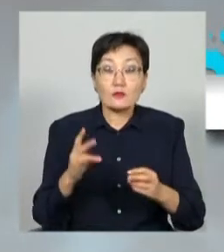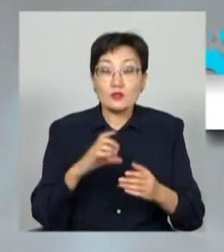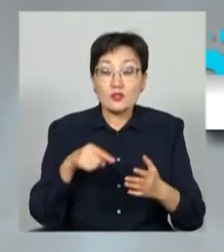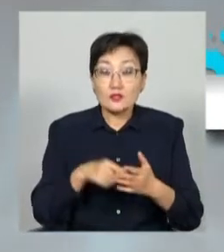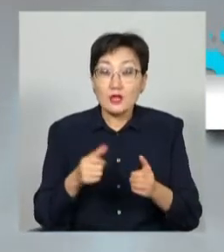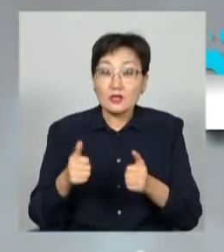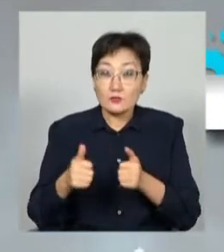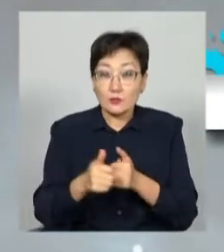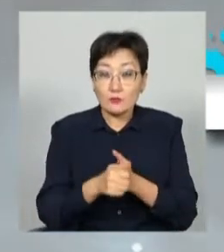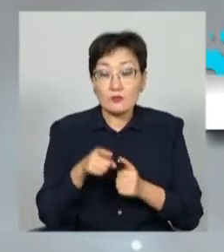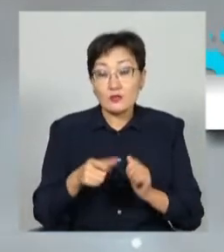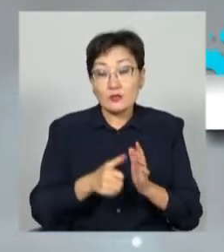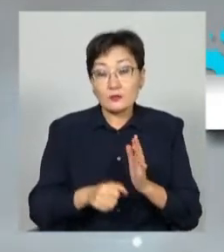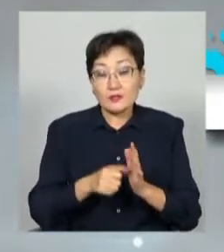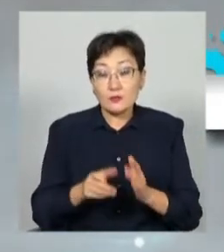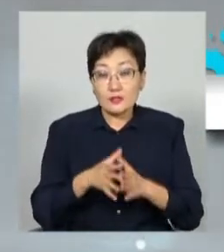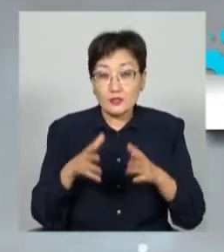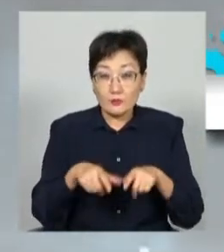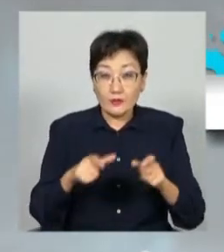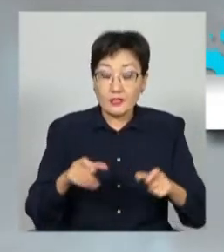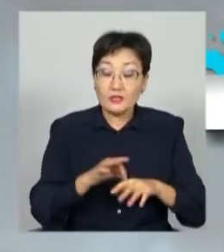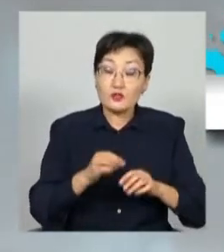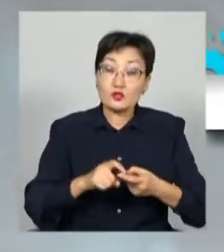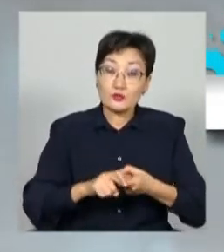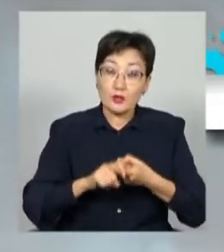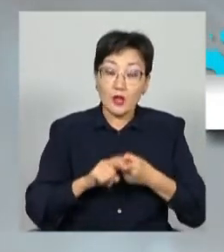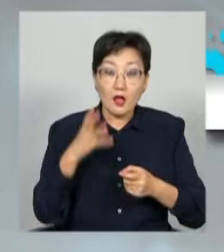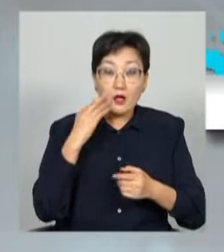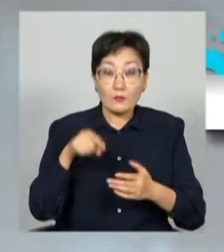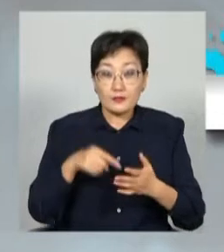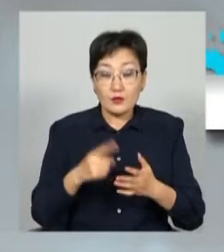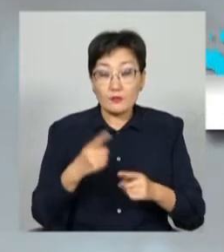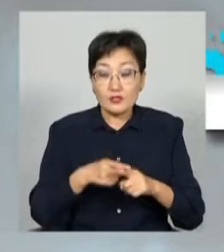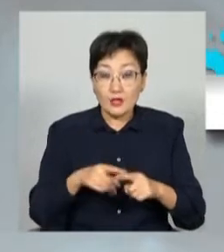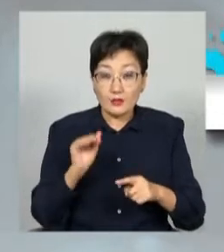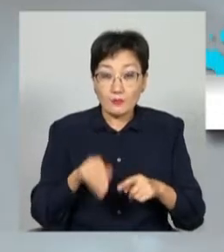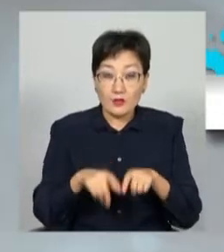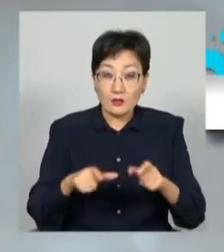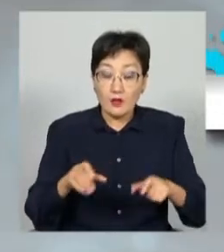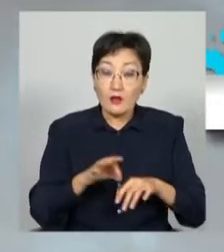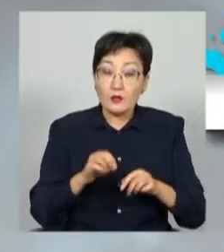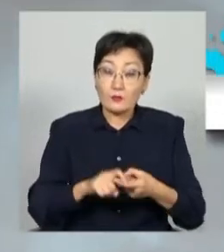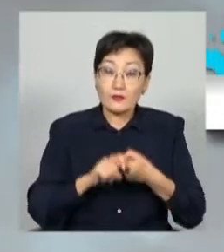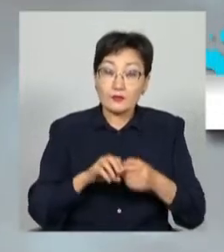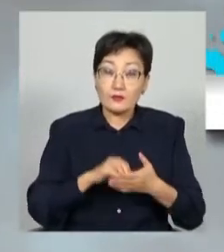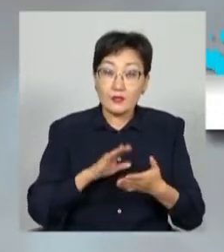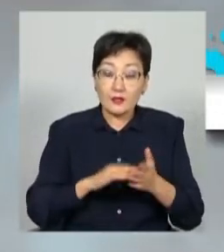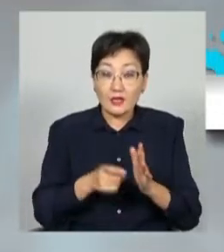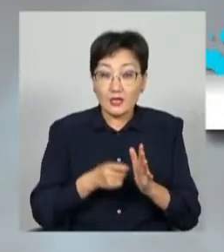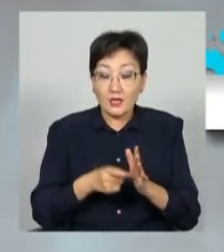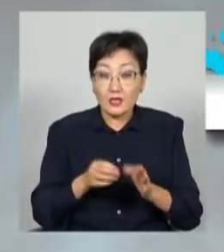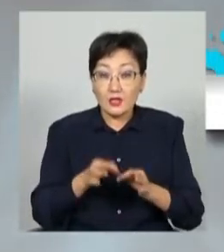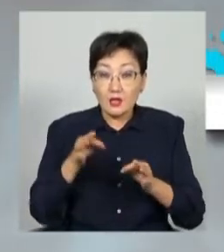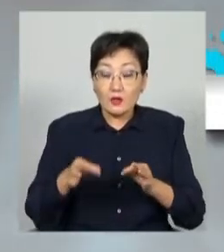тұр. Мұнда 1600-ден астам адам індет жұқтырған. Ал Алматыда 1,5 мың азаматта вирус анықталса, Қарағанды облысының тұрғындары